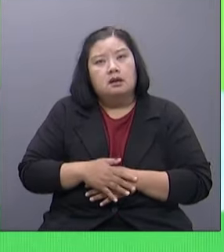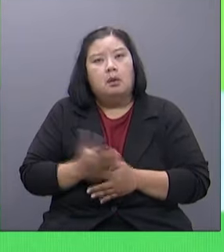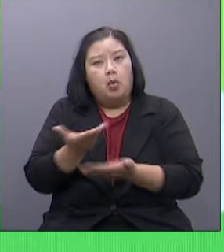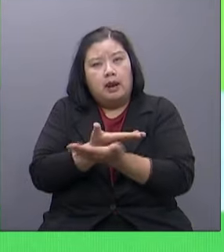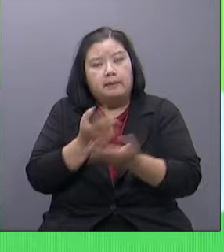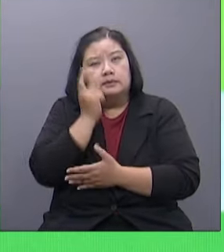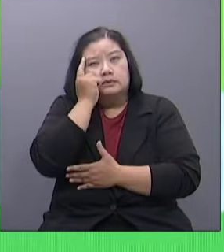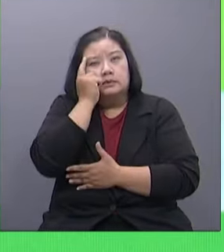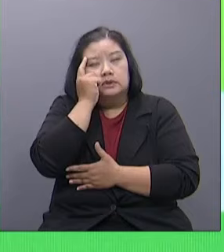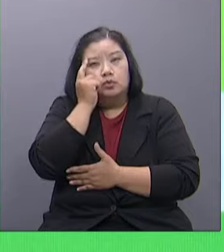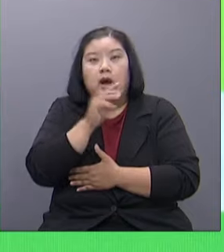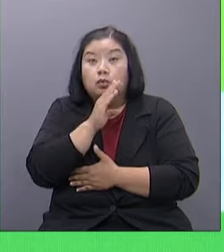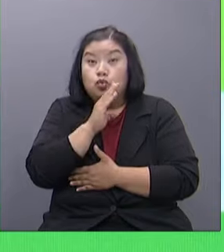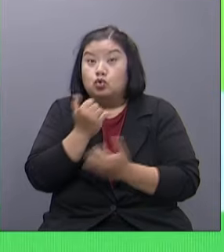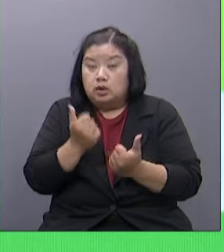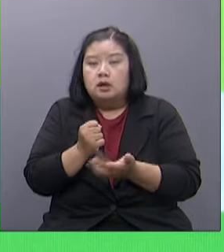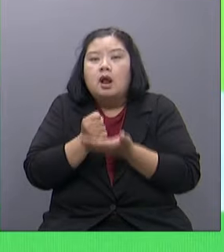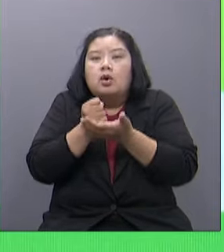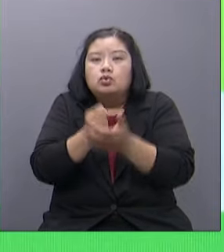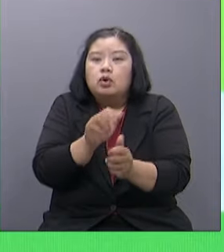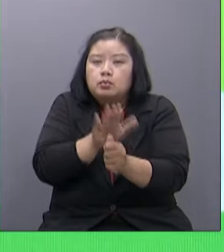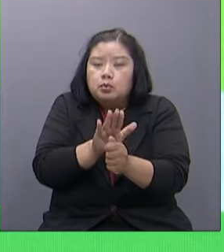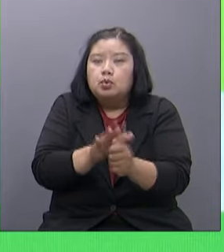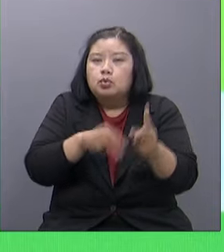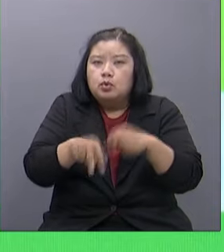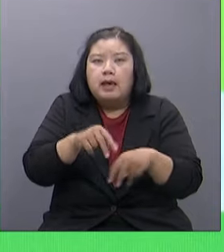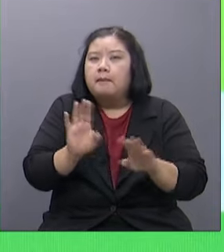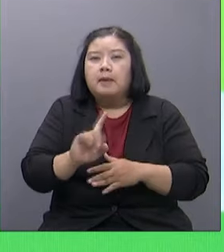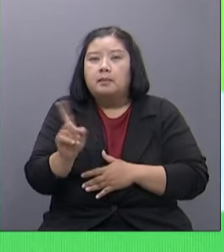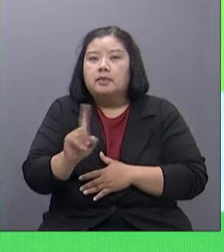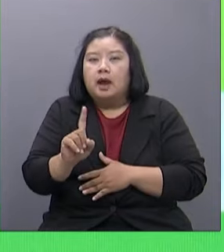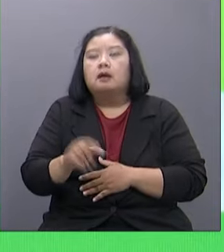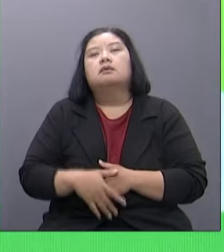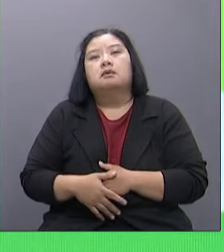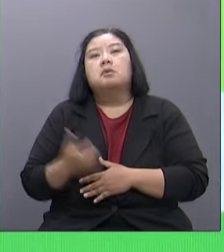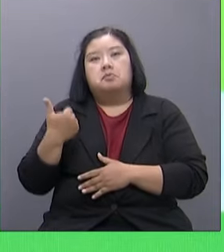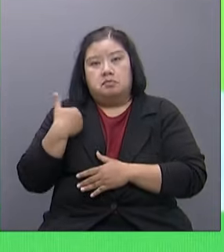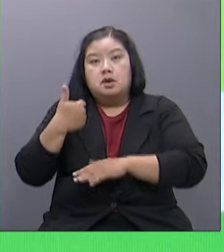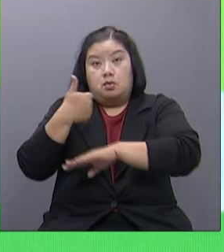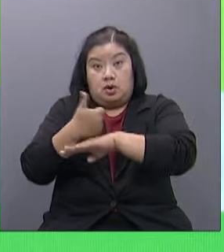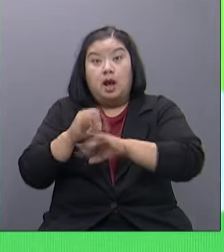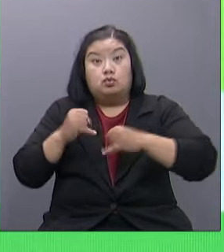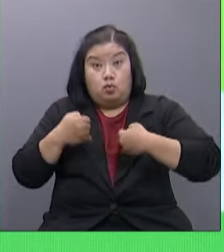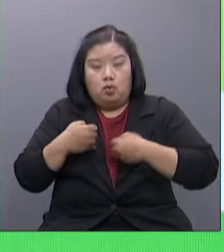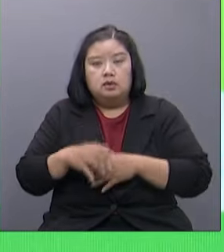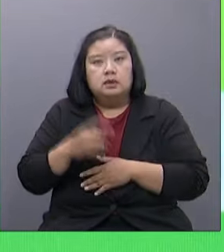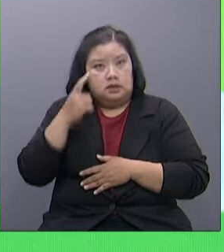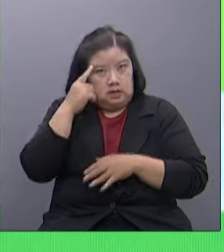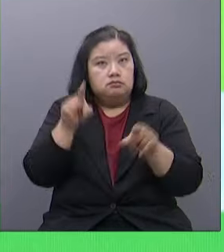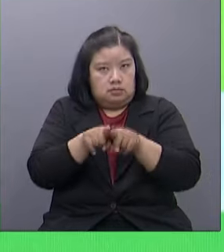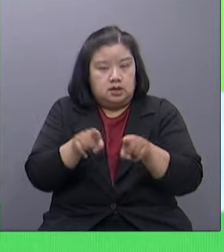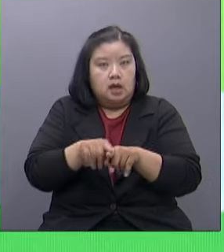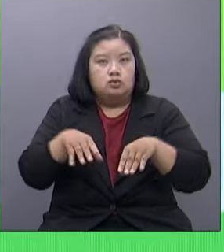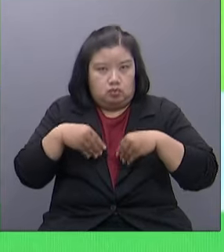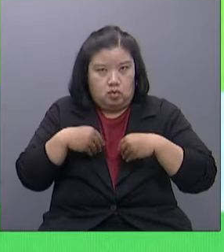หลังจากนี้จะมีการดูแลให้ดีมากขึ้นอย่างไรซึ่งเราก็เห็นท่าทีของผู้ประกอบการที่ดูเหมือนว่าจะเห็นด้วยกับฝ่ายของนัก